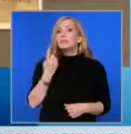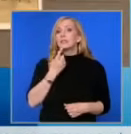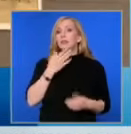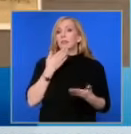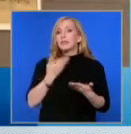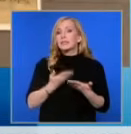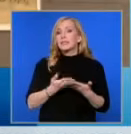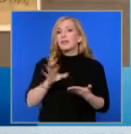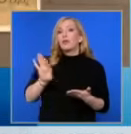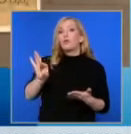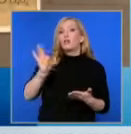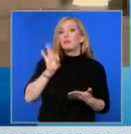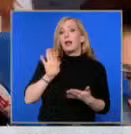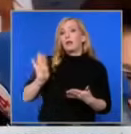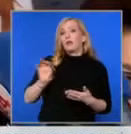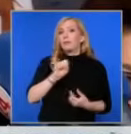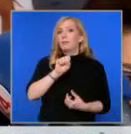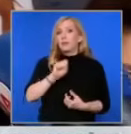представи номинацията на партията си.